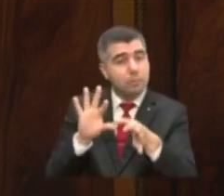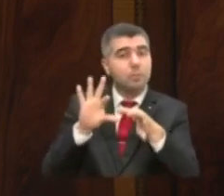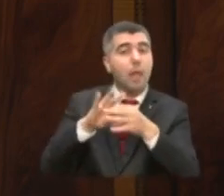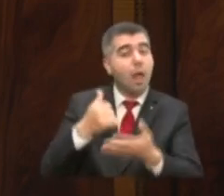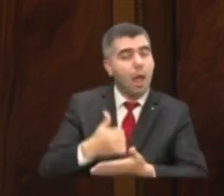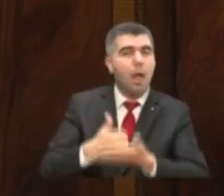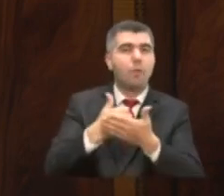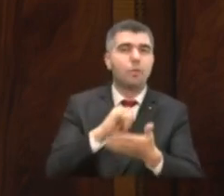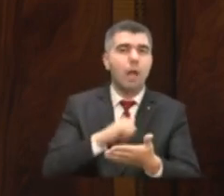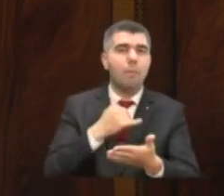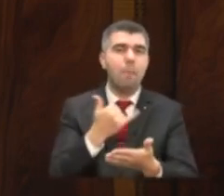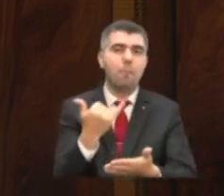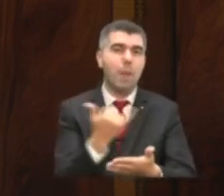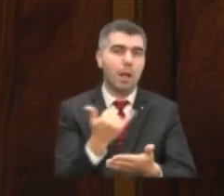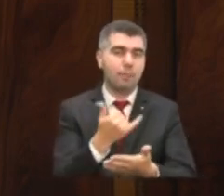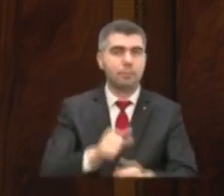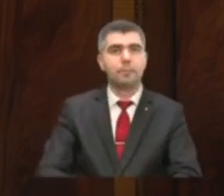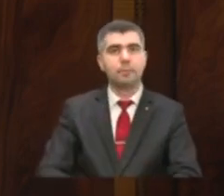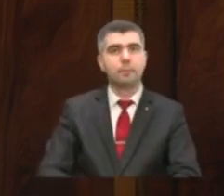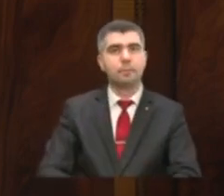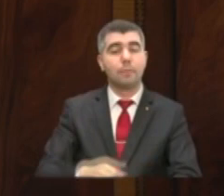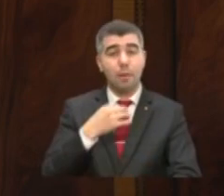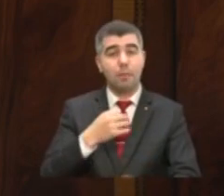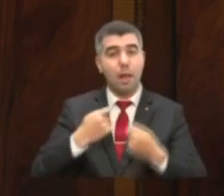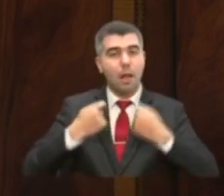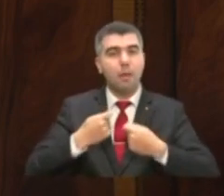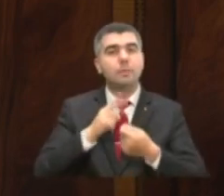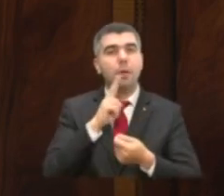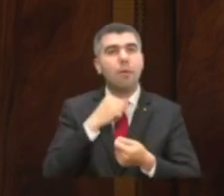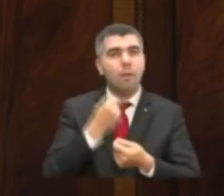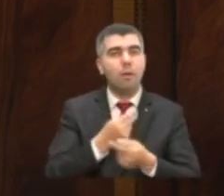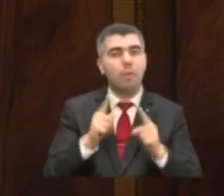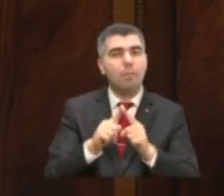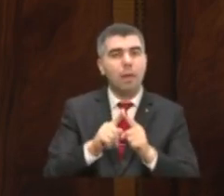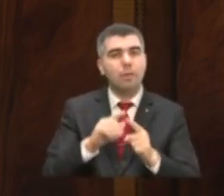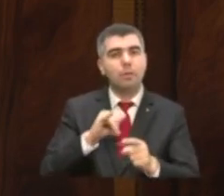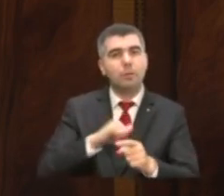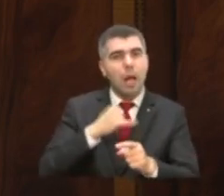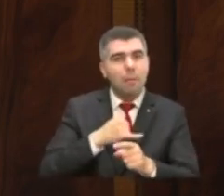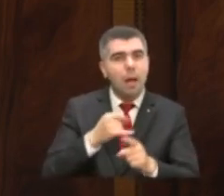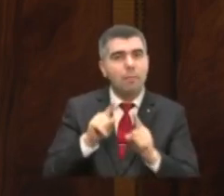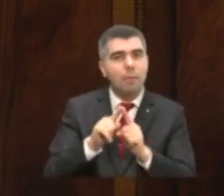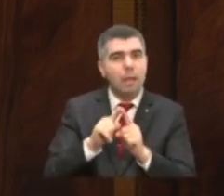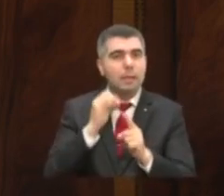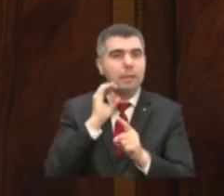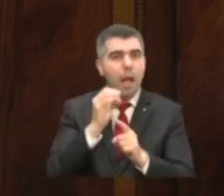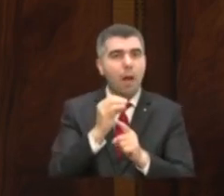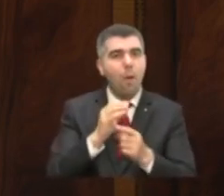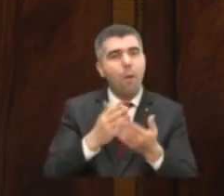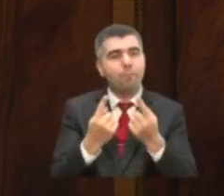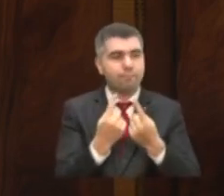الوطنية. سيد رئيس الحكومة المحترم، اعتبارا منا كون الشباب داخل المجتمع غاية في ذاته وليس ورقة للمزايدات